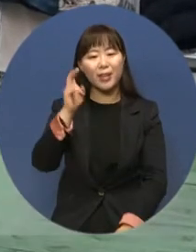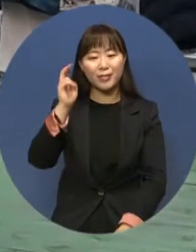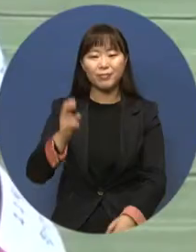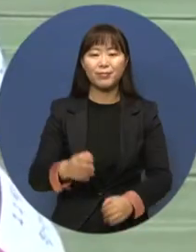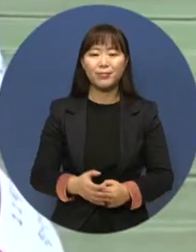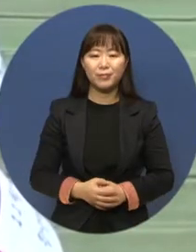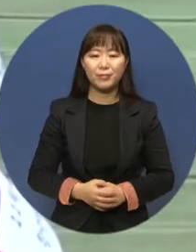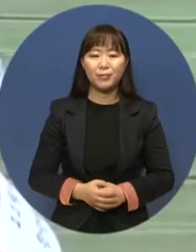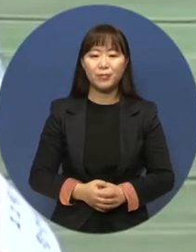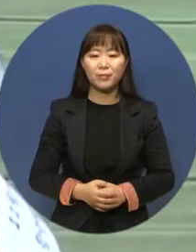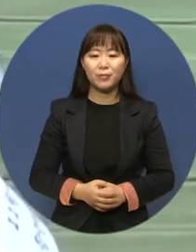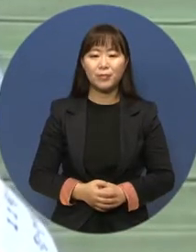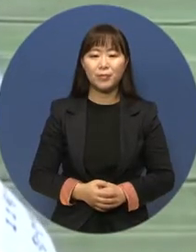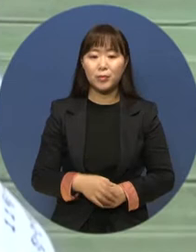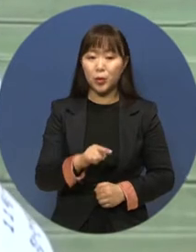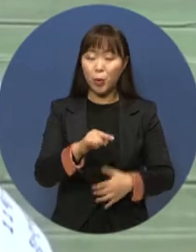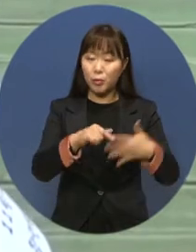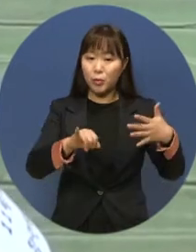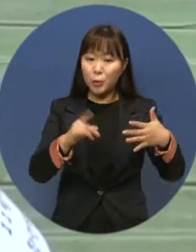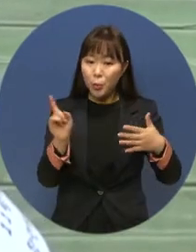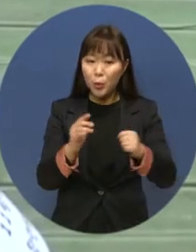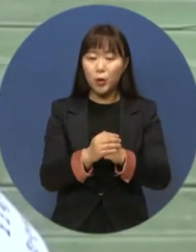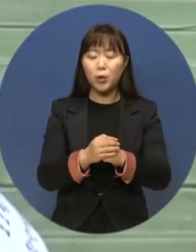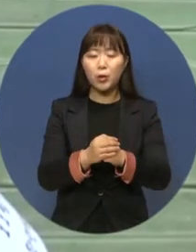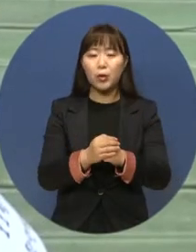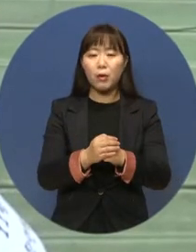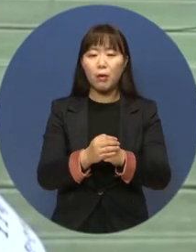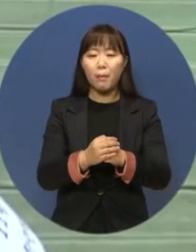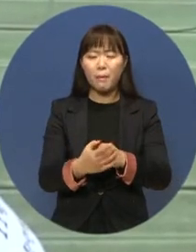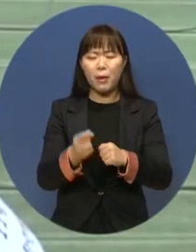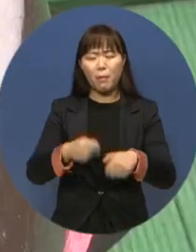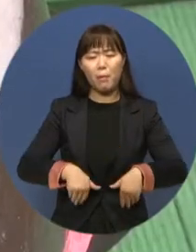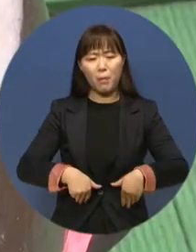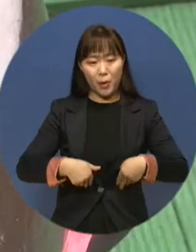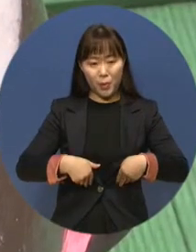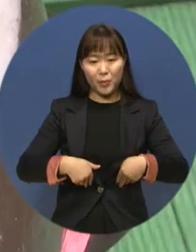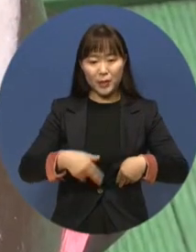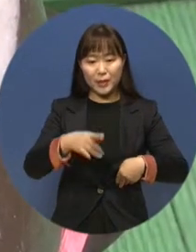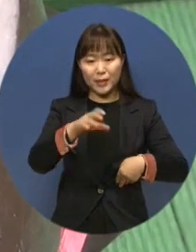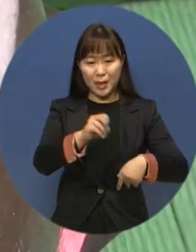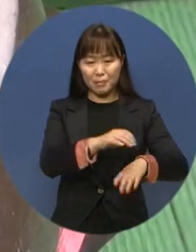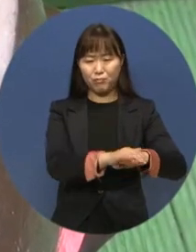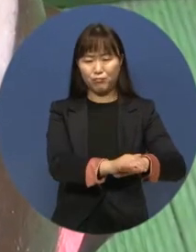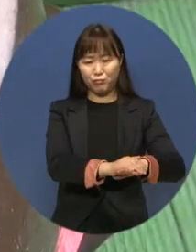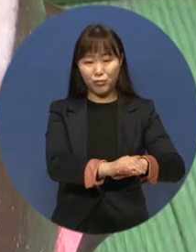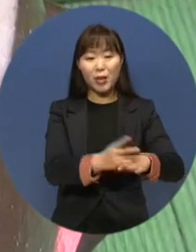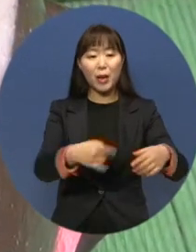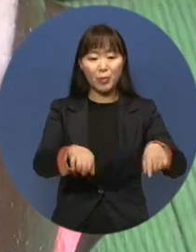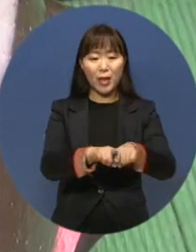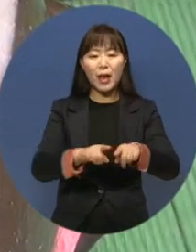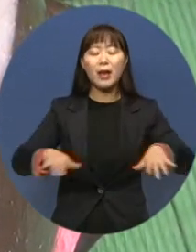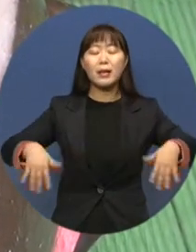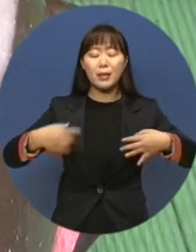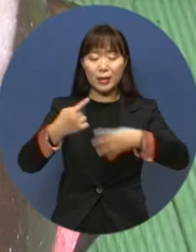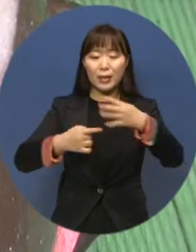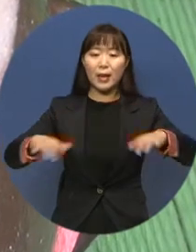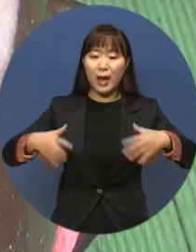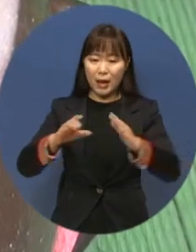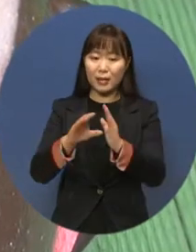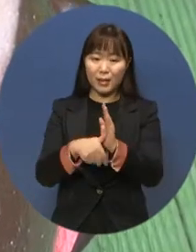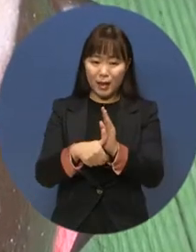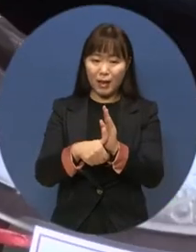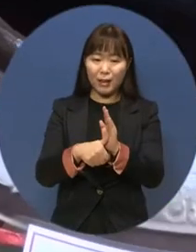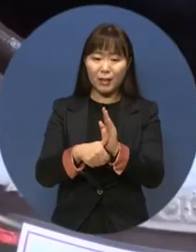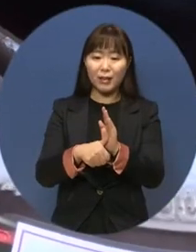같아요. 이 장담기 프로젝트는 이른 봄 장담기로 시작하여 가을에 맛있게 익은